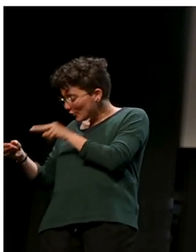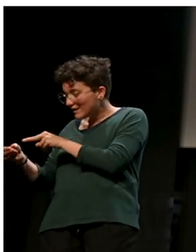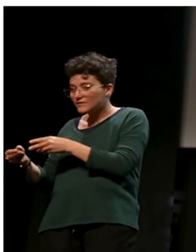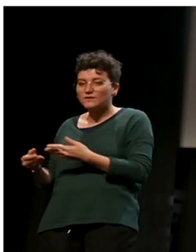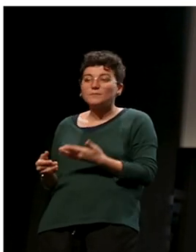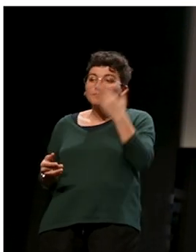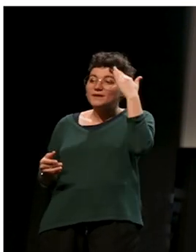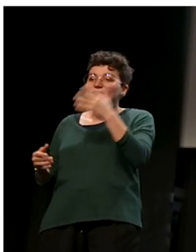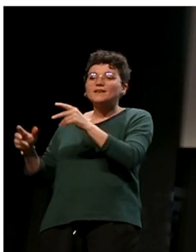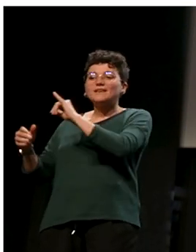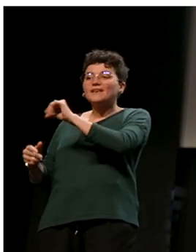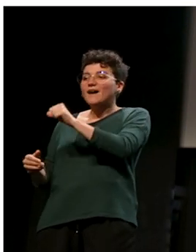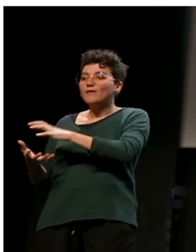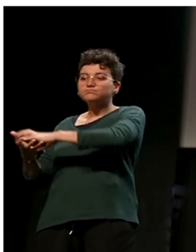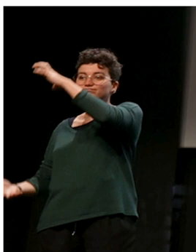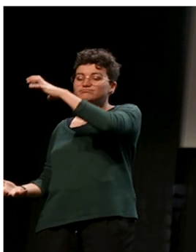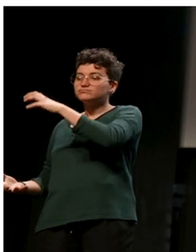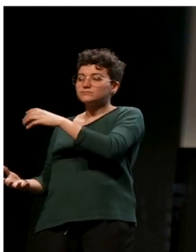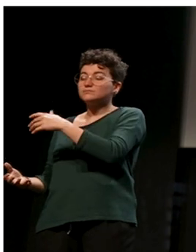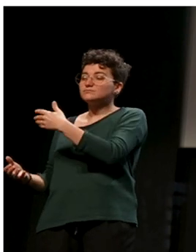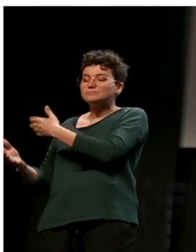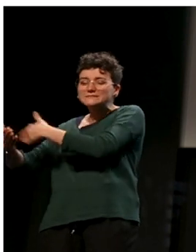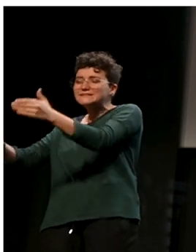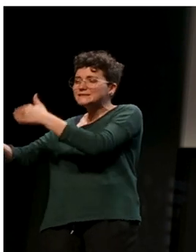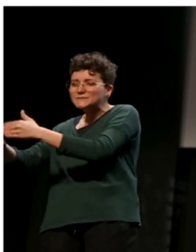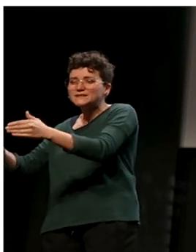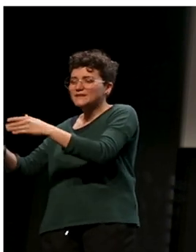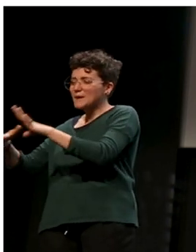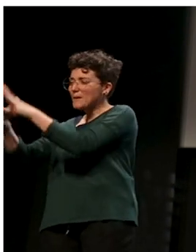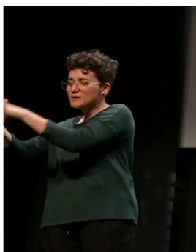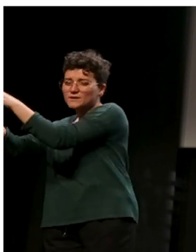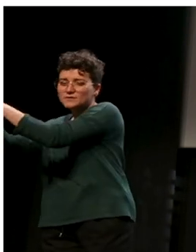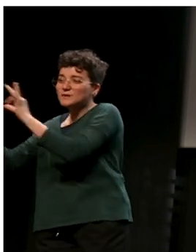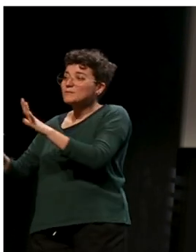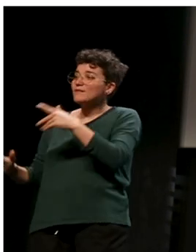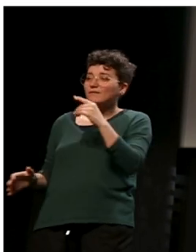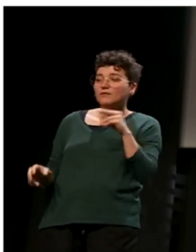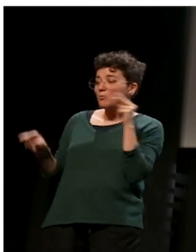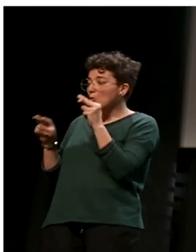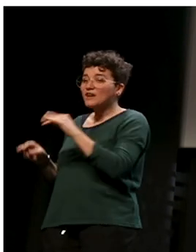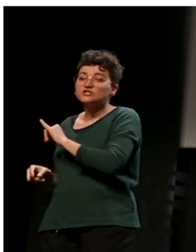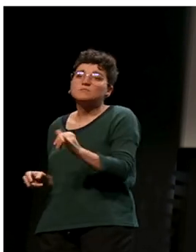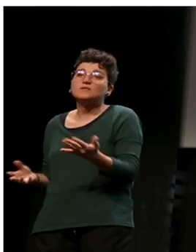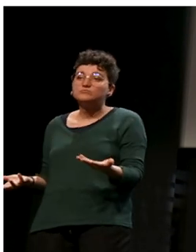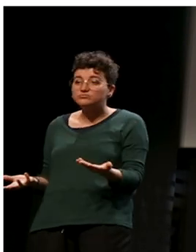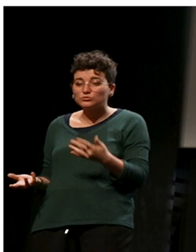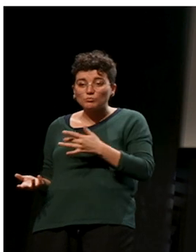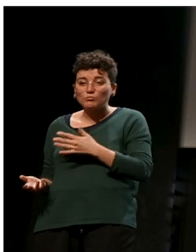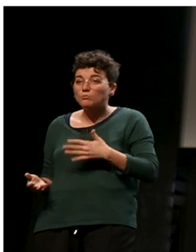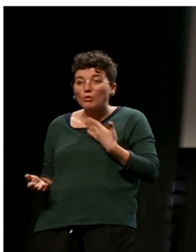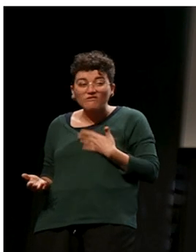l'imprimerie, il n'y avait probablement pas assez de livres dans le monde. Et c'est bien que les gens ont pu avoir plus de livres parce qu'on faisait des livres plus vite.